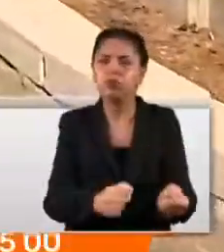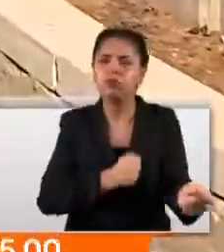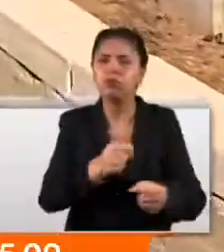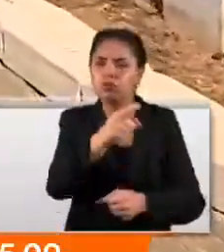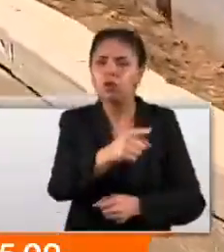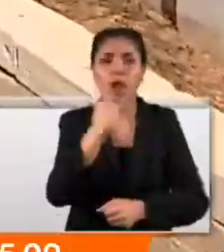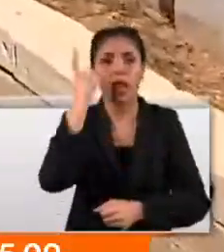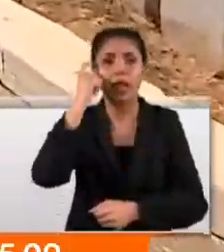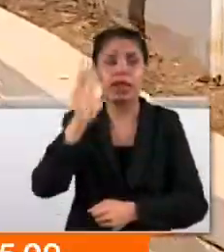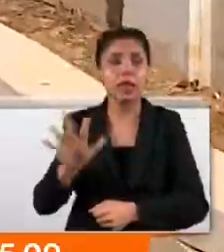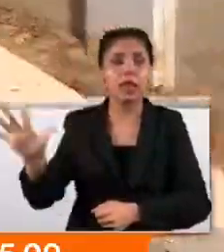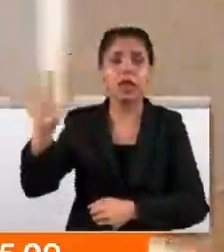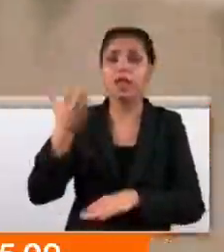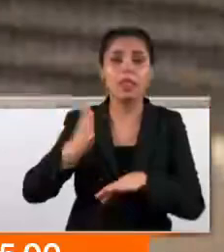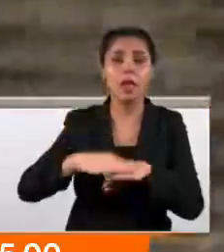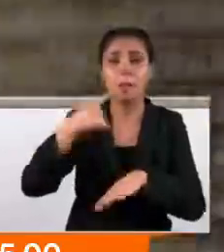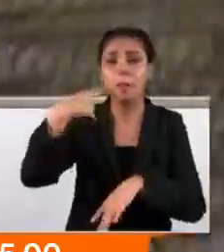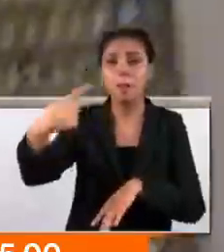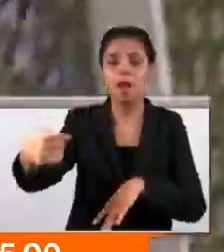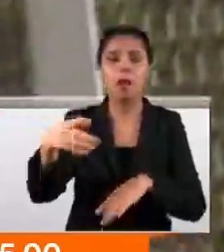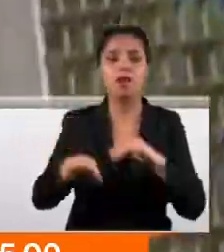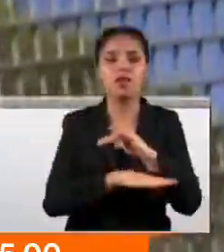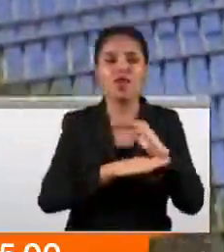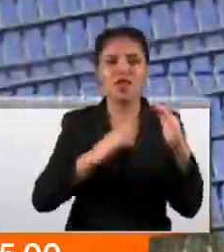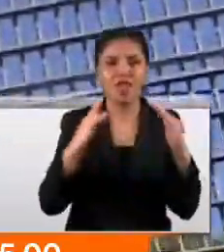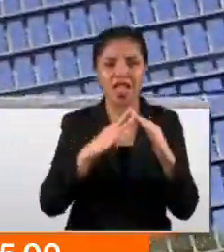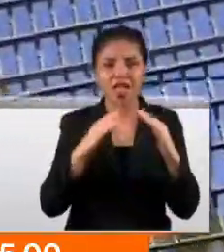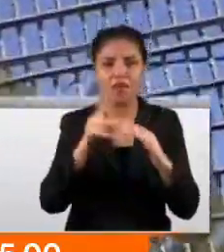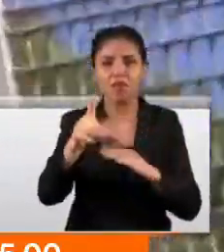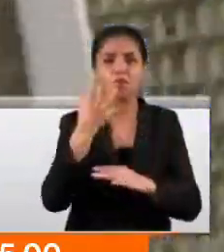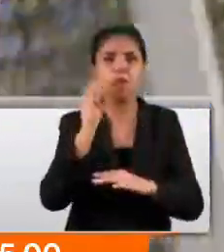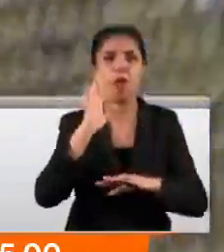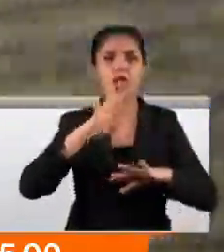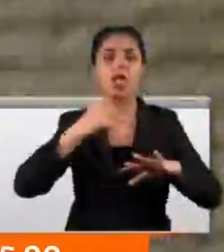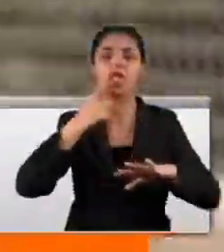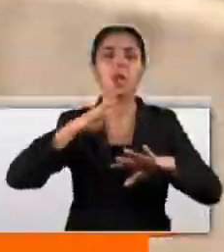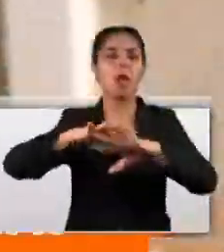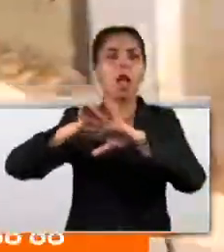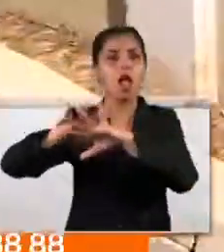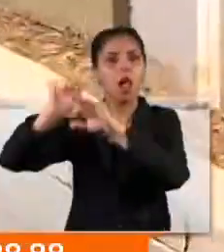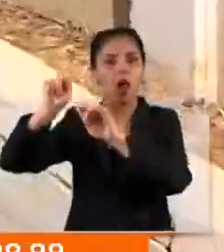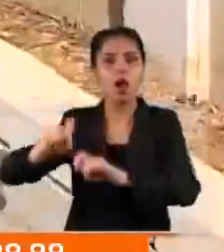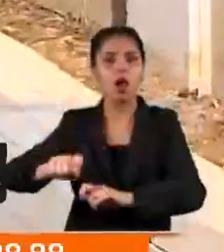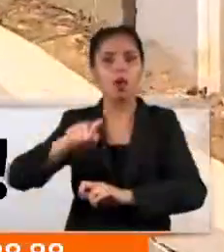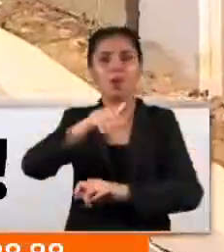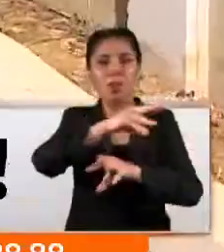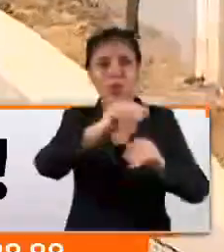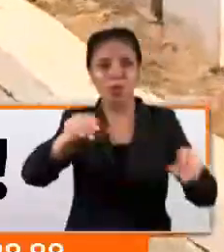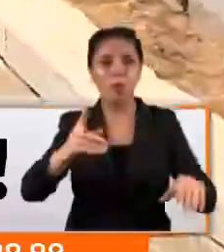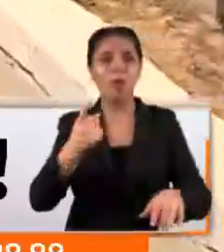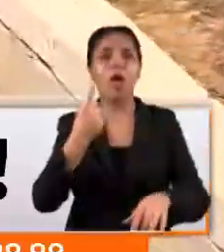ama İsrailler bakın ne yaptılar, yaşadıkları evlerini işte böyle teller çevirip ona bu toprakları,